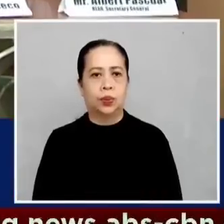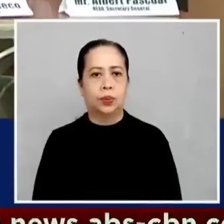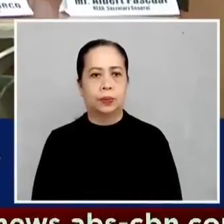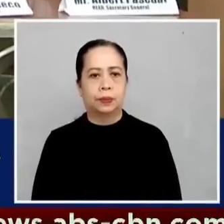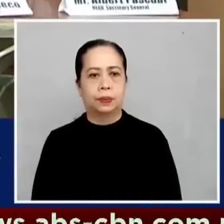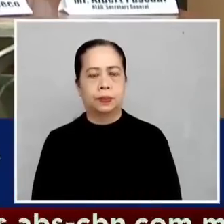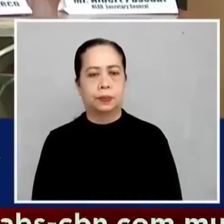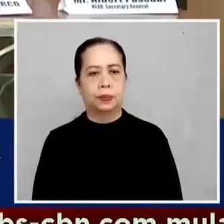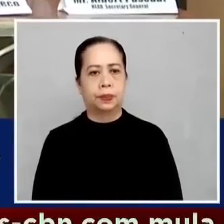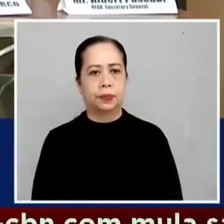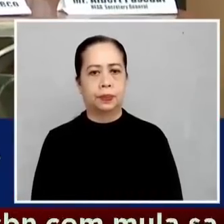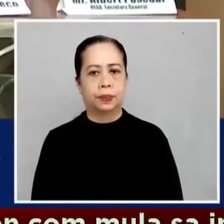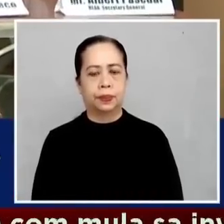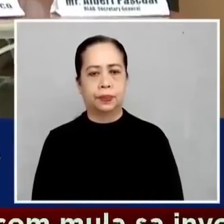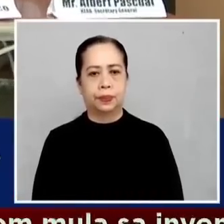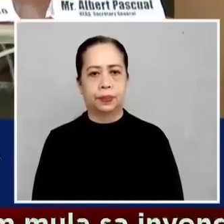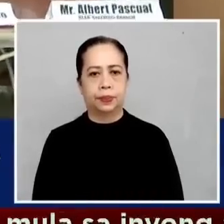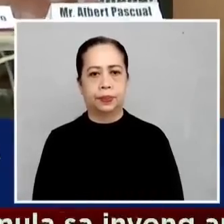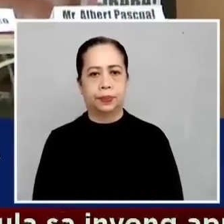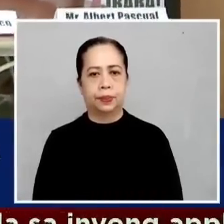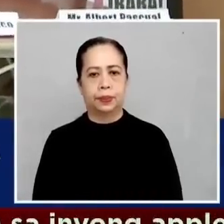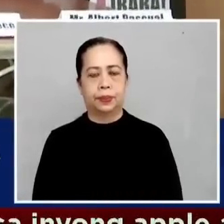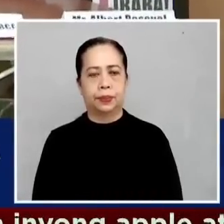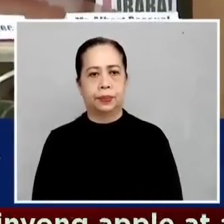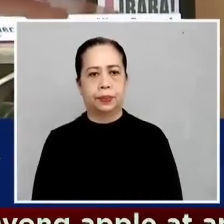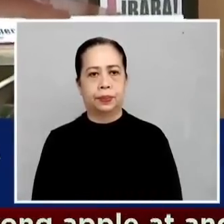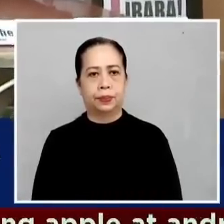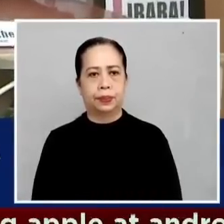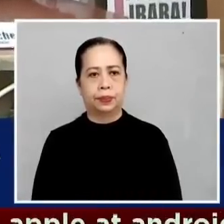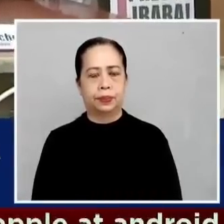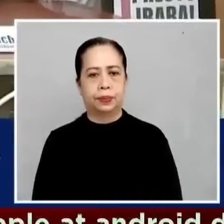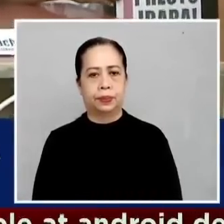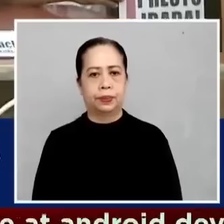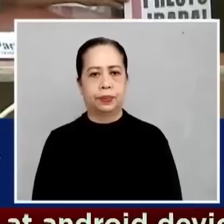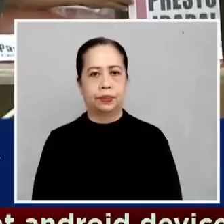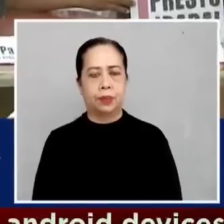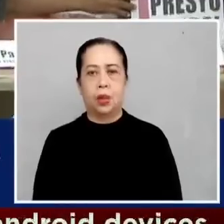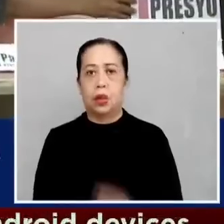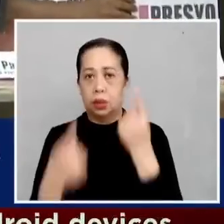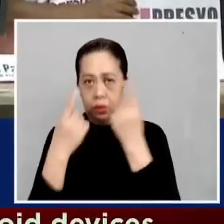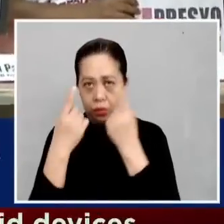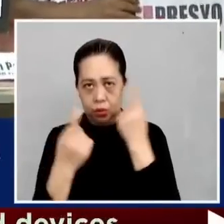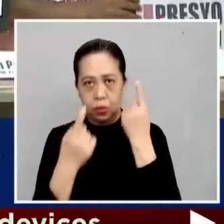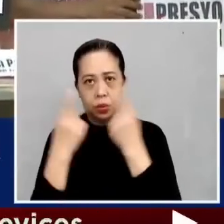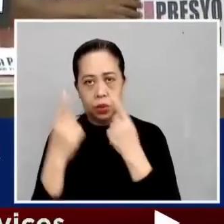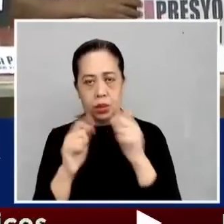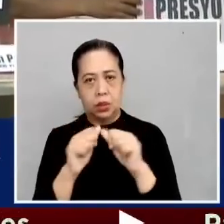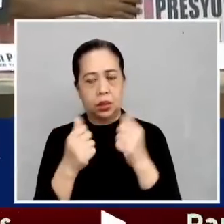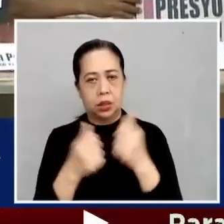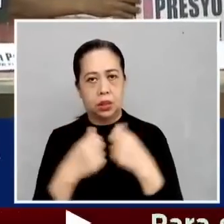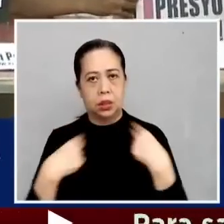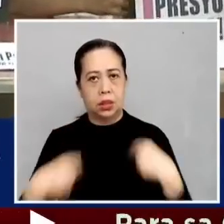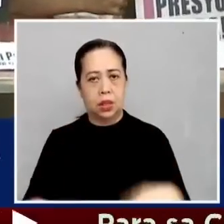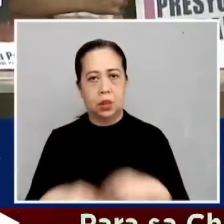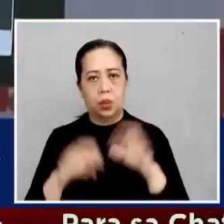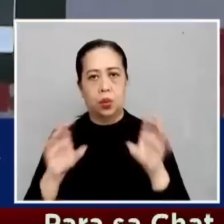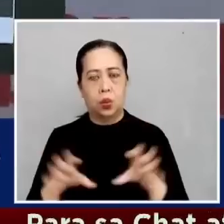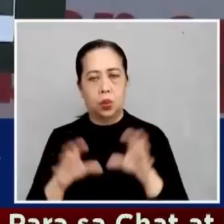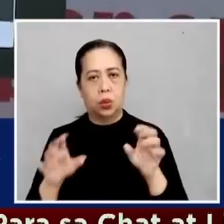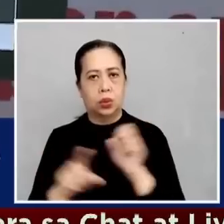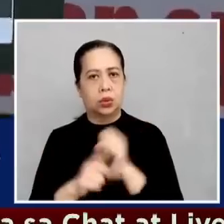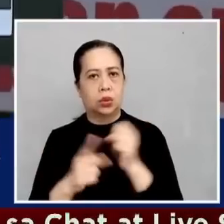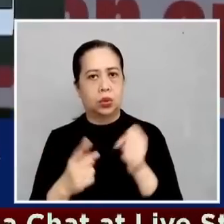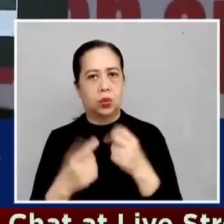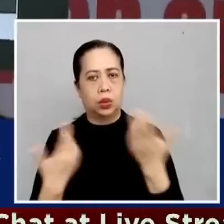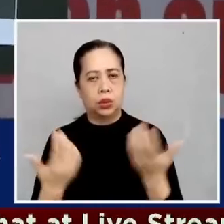Serbisyo sa tao! Pag-aming negosyo! Nababahala na ang Alliance of Healthcare Workers sa sitwasyon ng